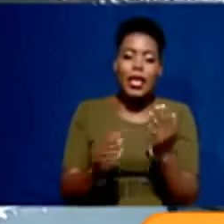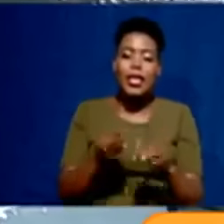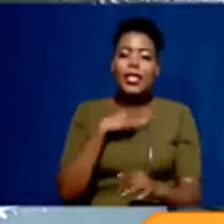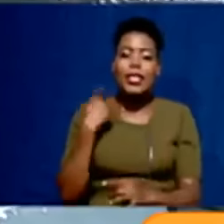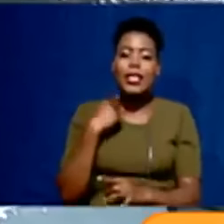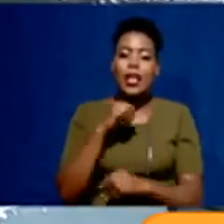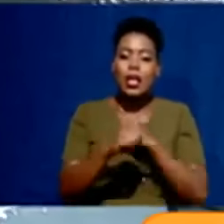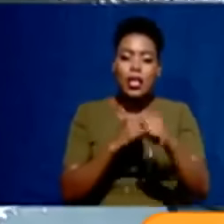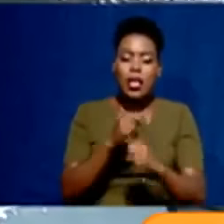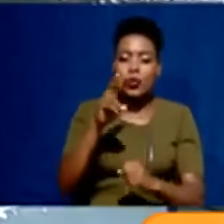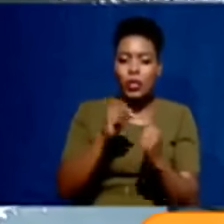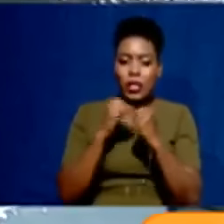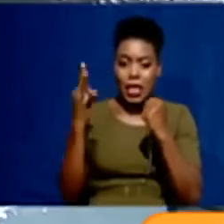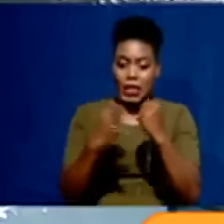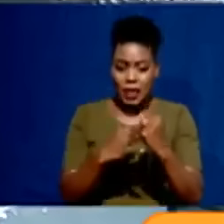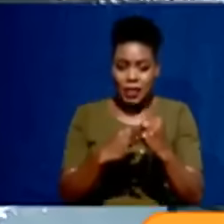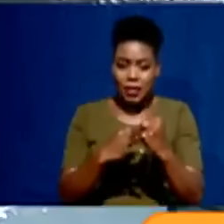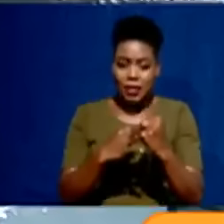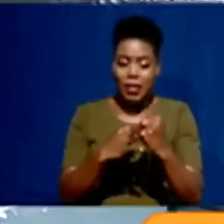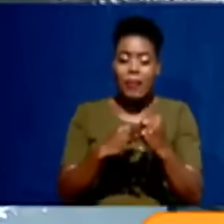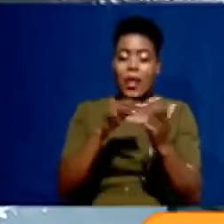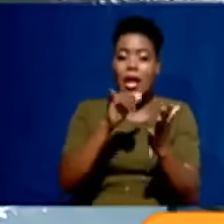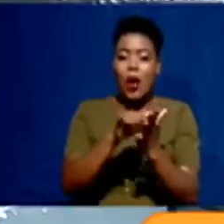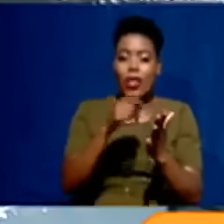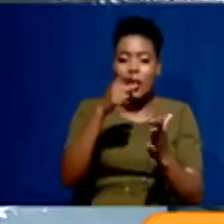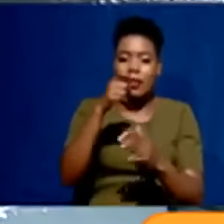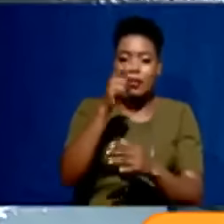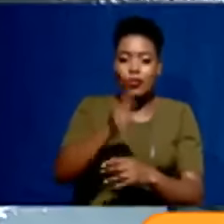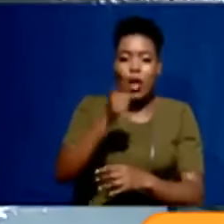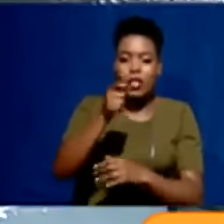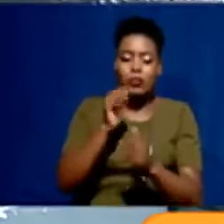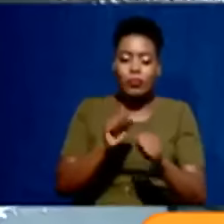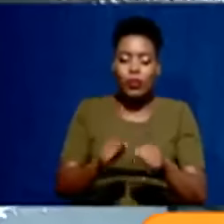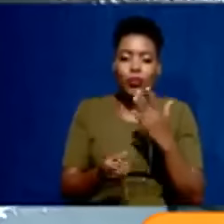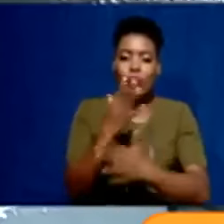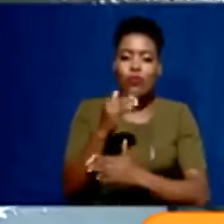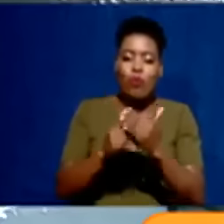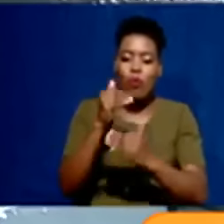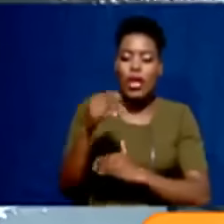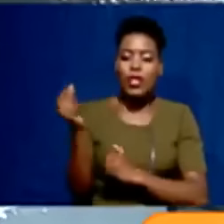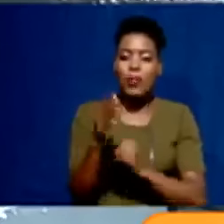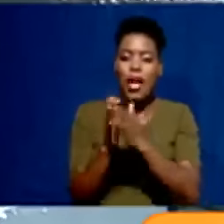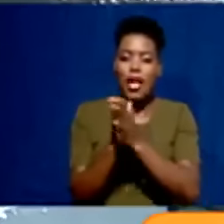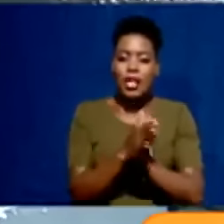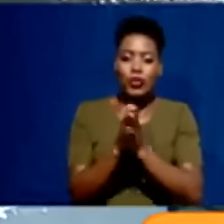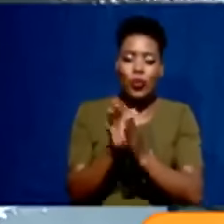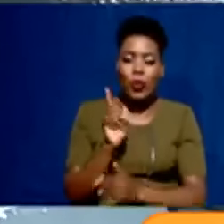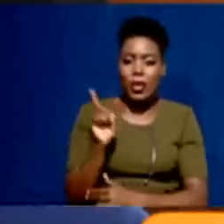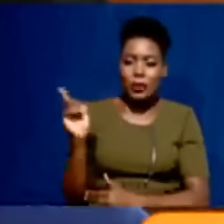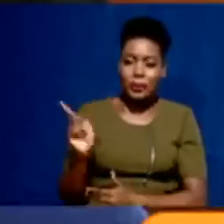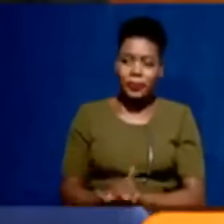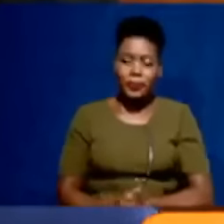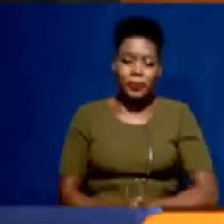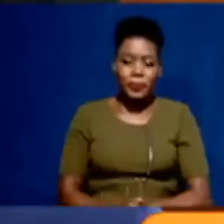hayo mnamo mwaka 2018. Hukumu dhidi yake itatolewa mwezi ujao. Brenda Wanga anafafanua ushahidi huo.